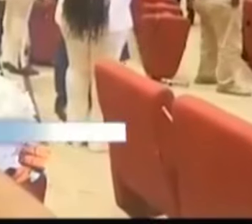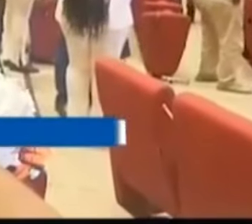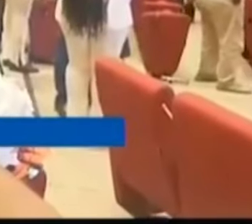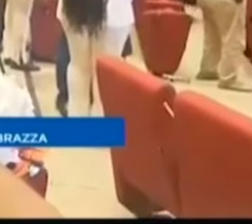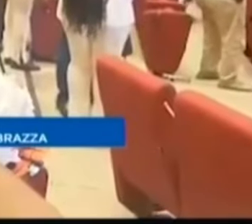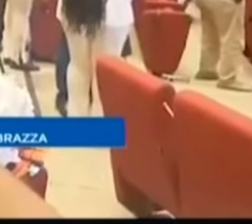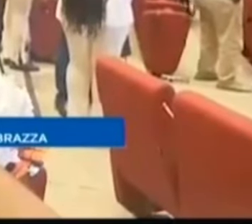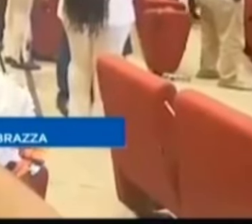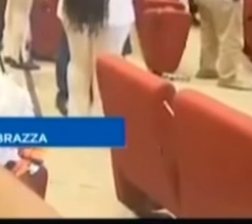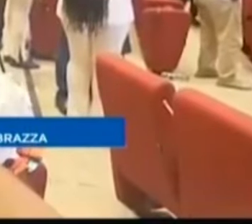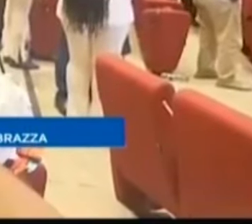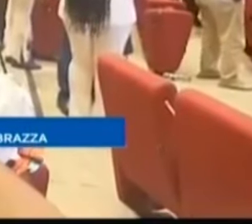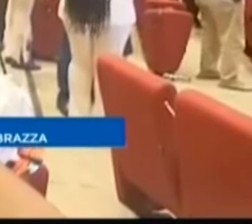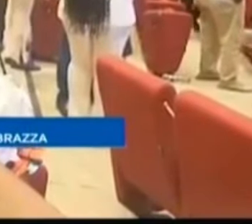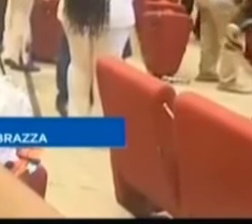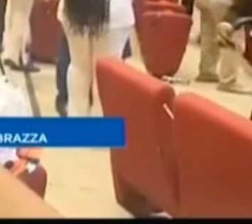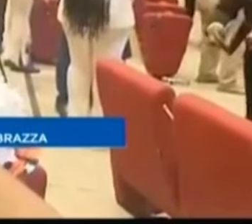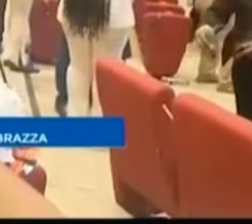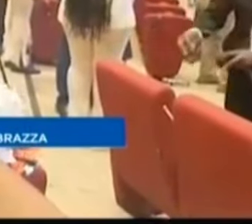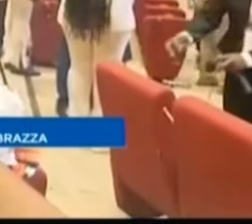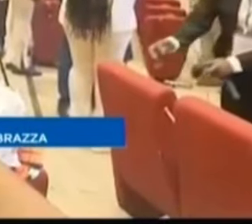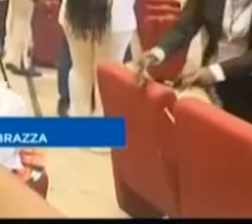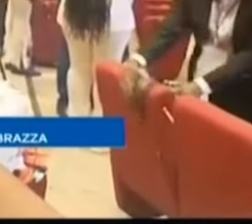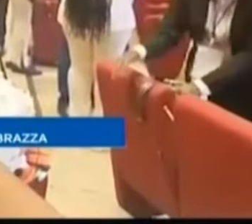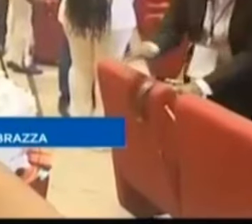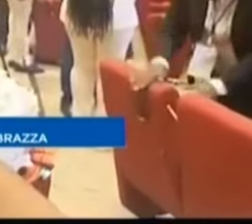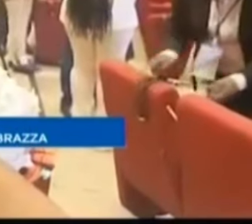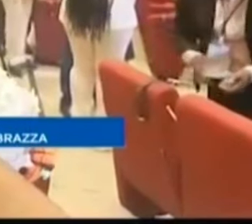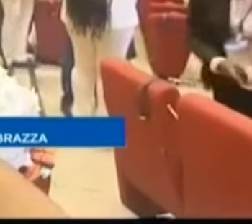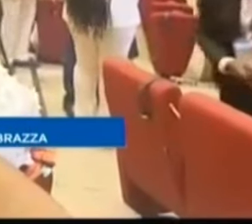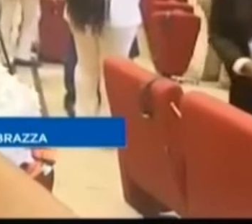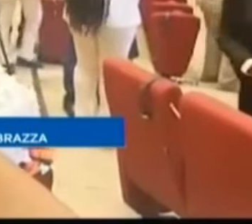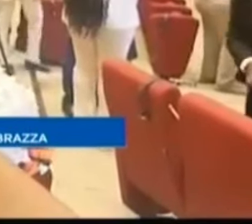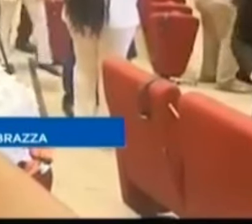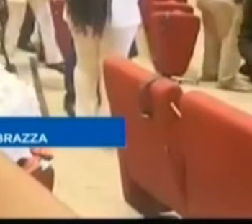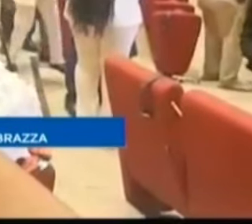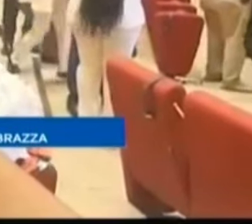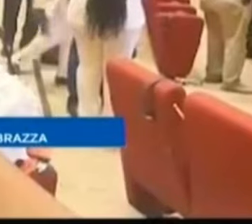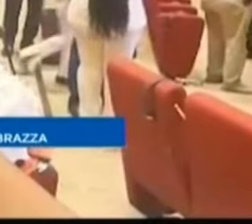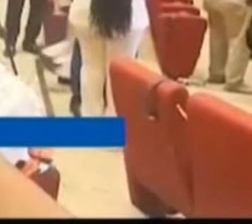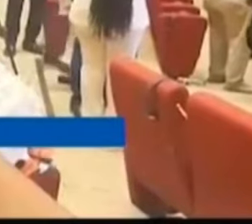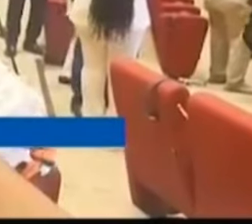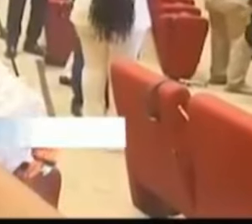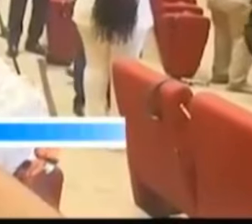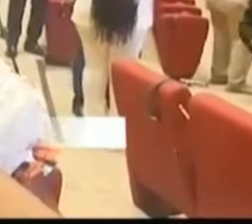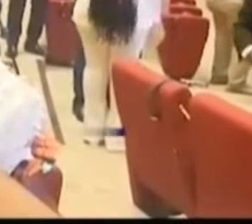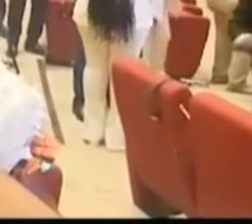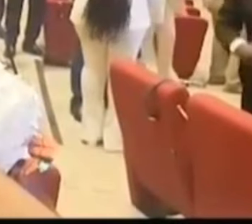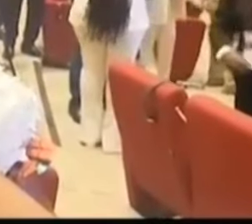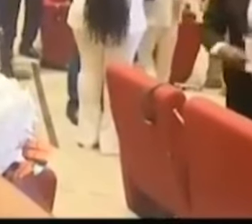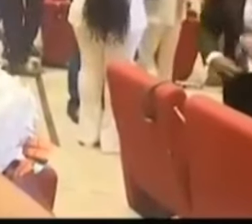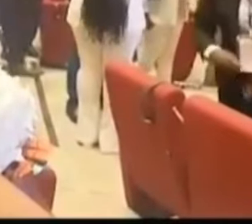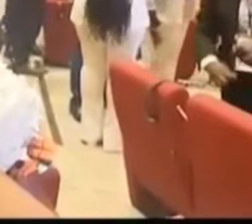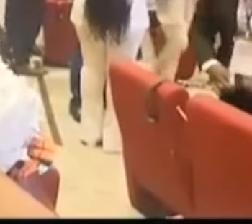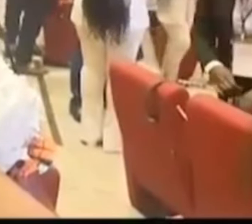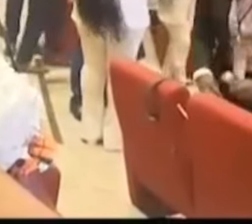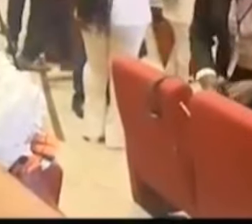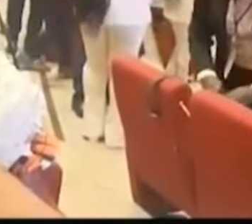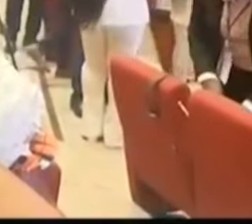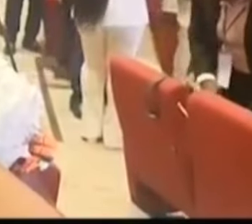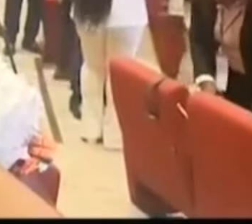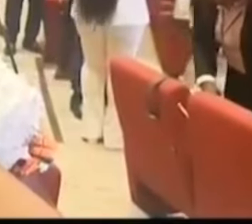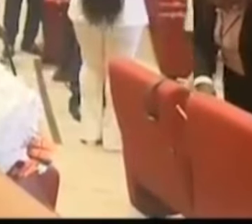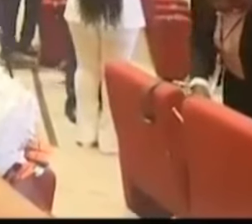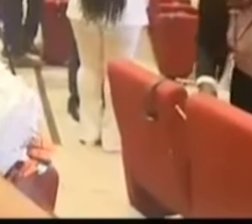que, justement, de plus en plus, les changements climatiques font que nous avons beaucoup de soucis. Nous avons les terres qui sont dévastées,